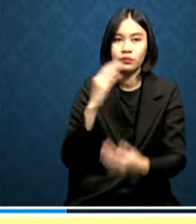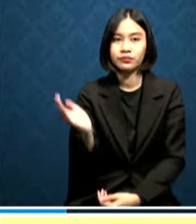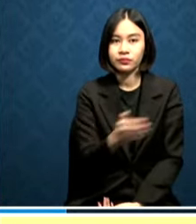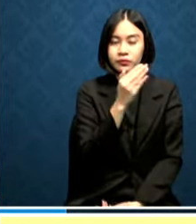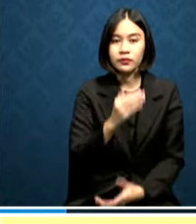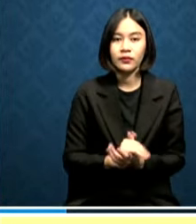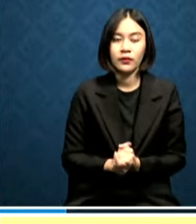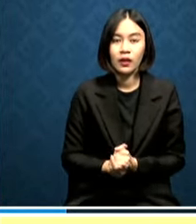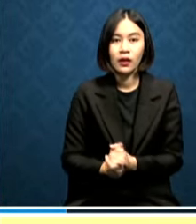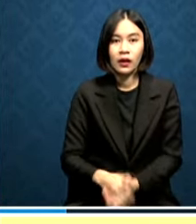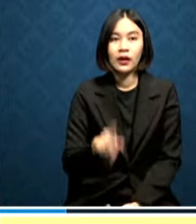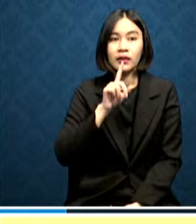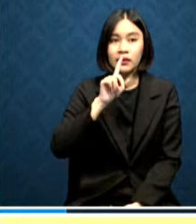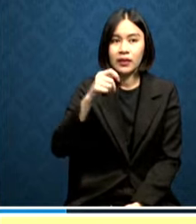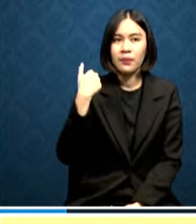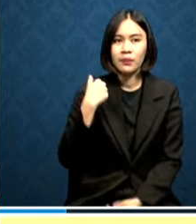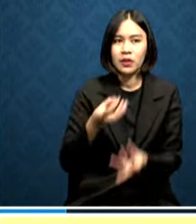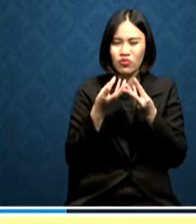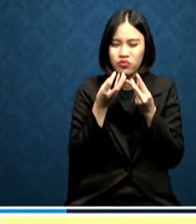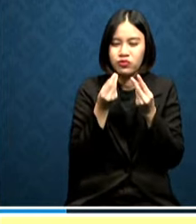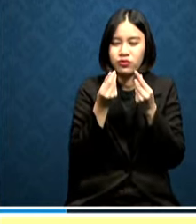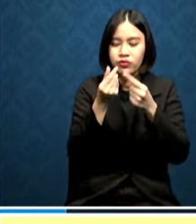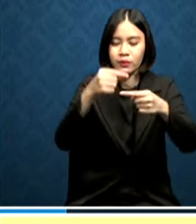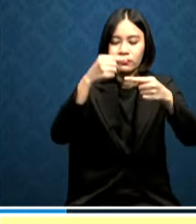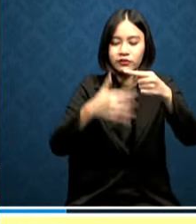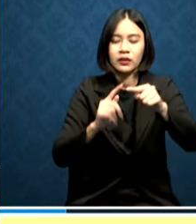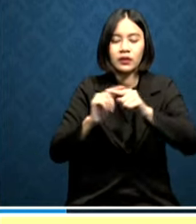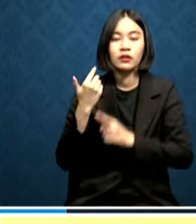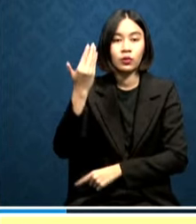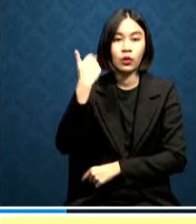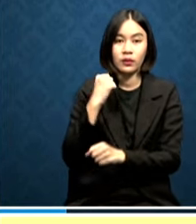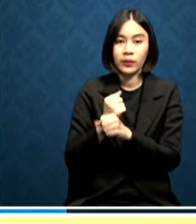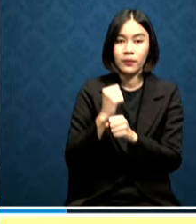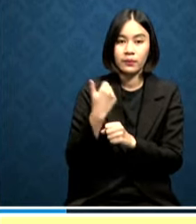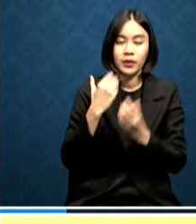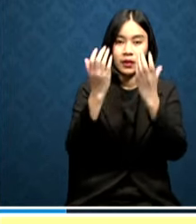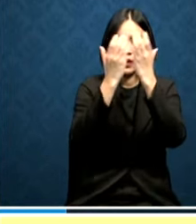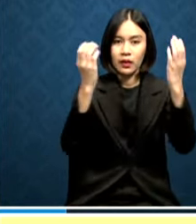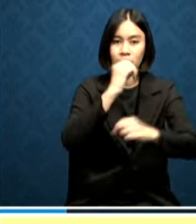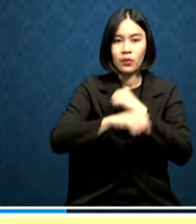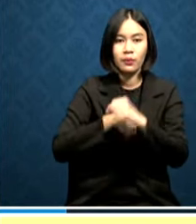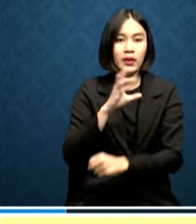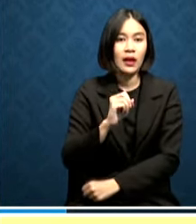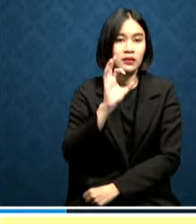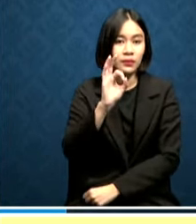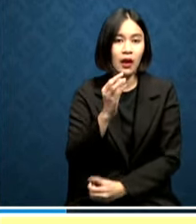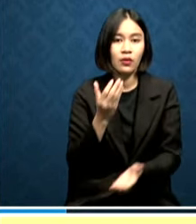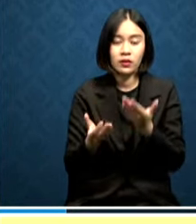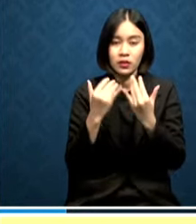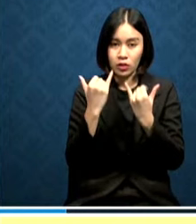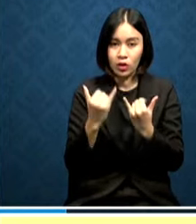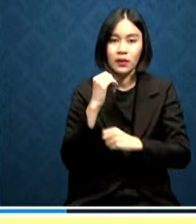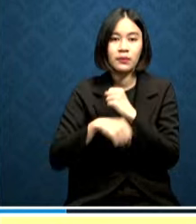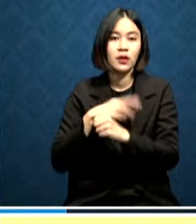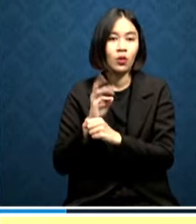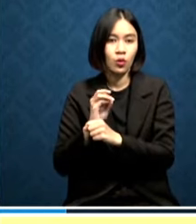ยนะครับคือคำถามแบบเนี้ยแบบมีข้อย่อยข้อรองเนี่ยฮะเราเองก็เคยทำมีรัฐธรรมนูญปี59นะครับหรือรัฐธรรมนูญที่เราใช้ปี60